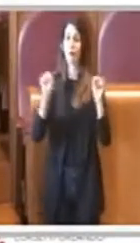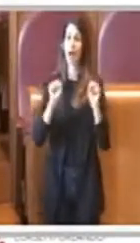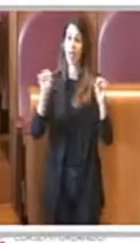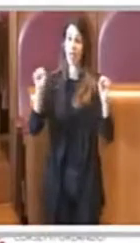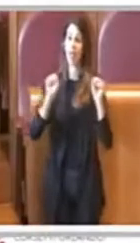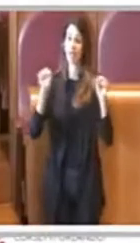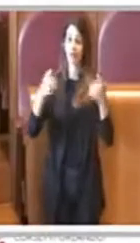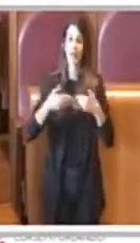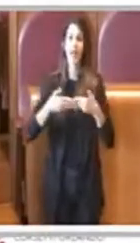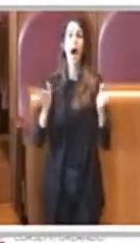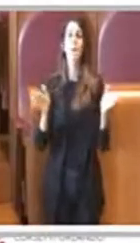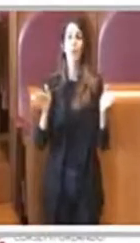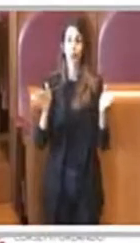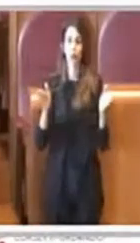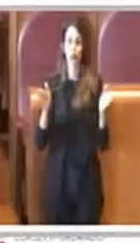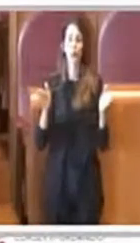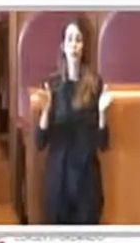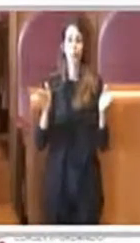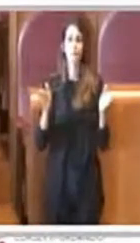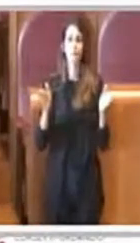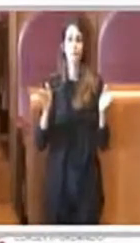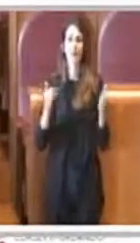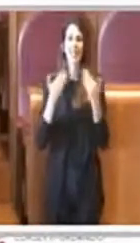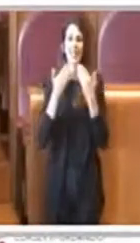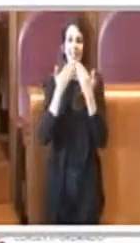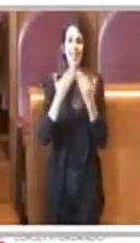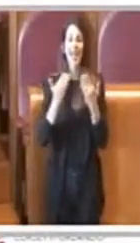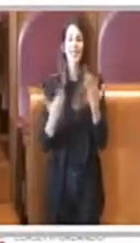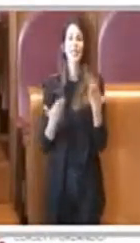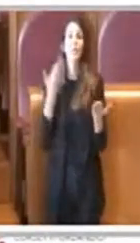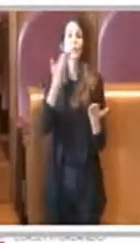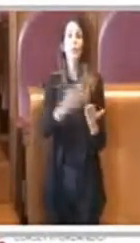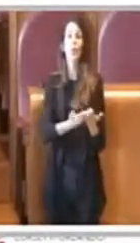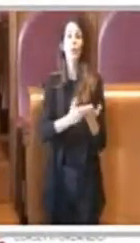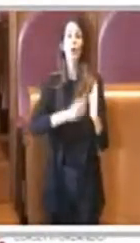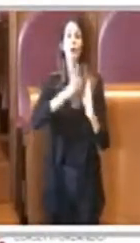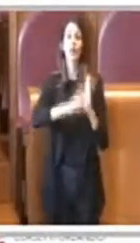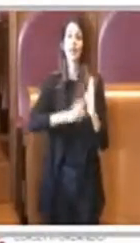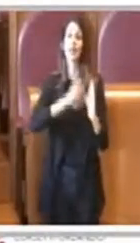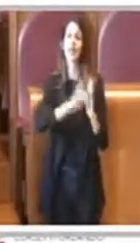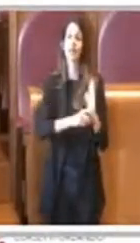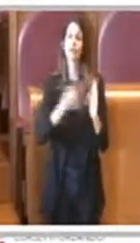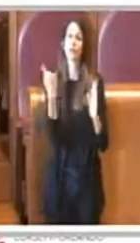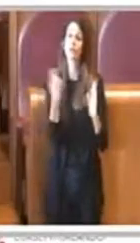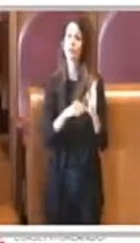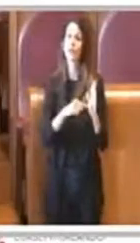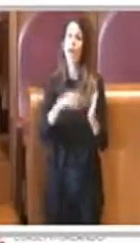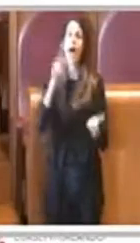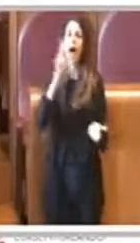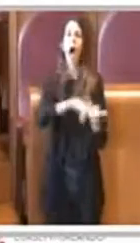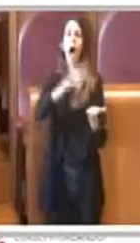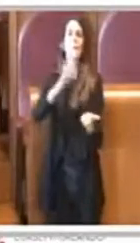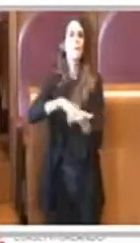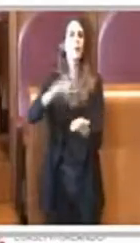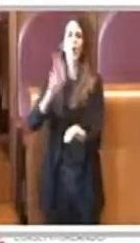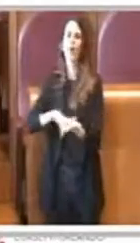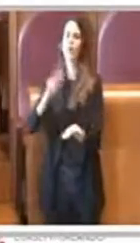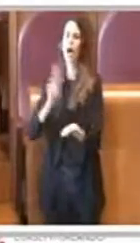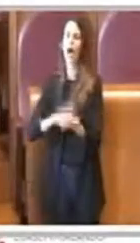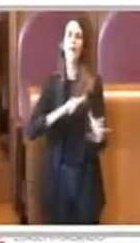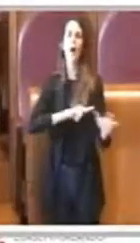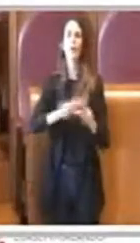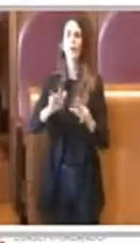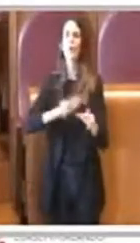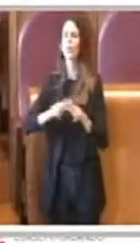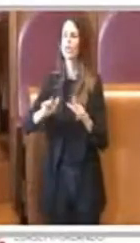di questa proposta di deliberazione che è stata approvata all'unanimità da tutti i municipi,